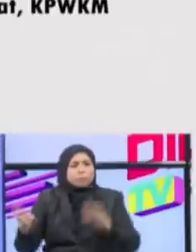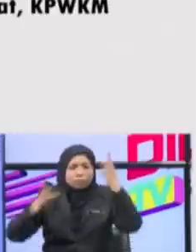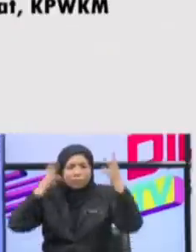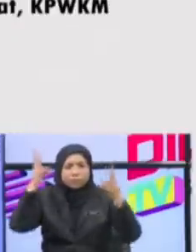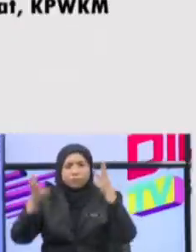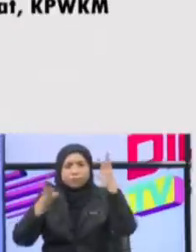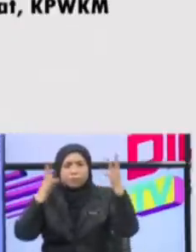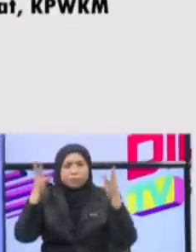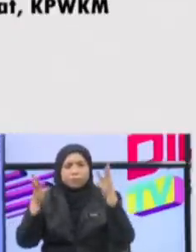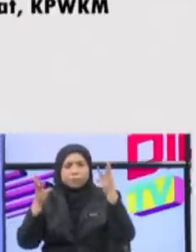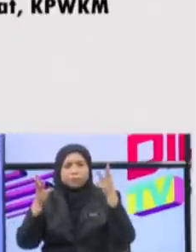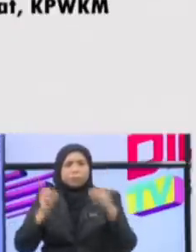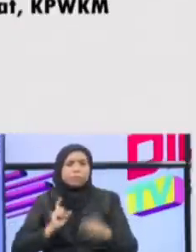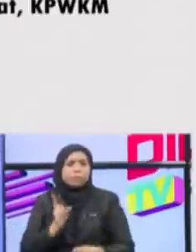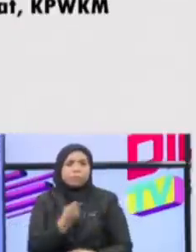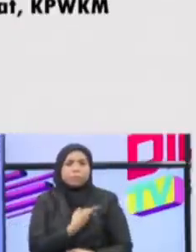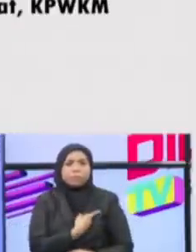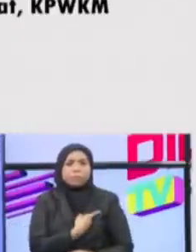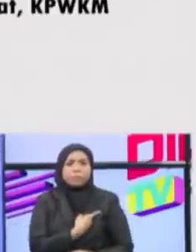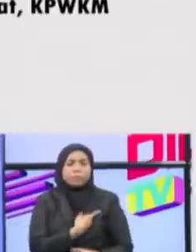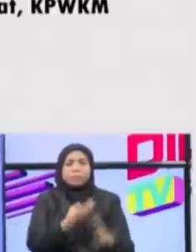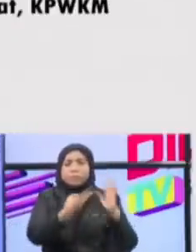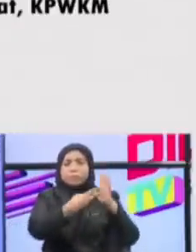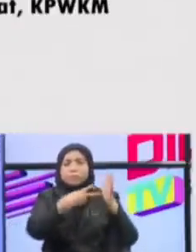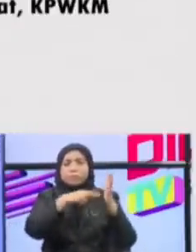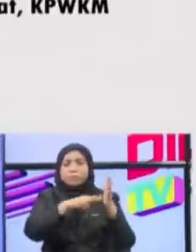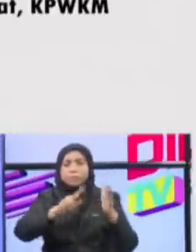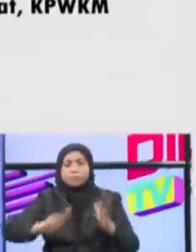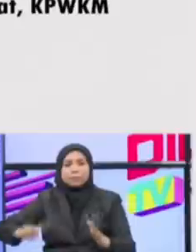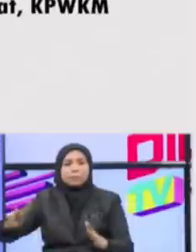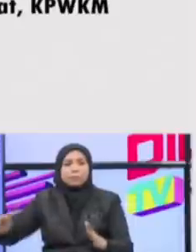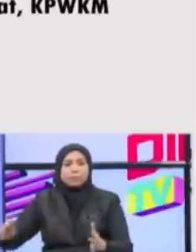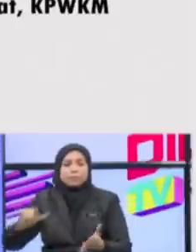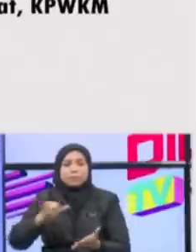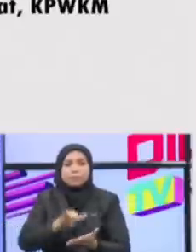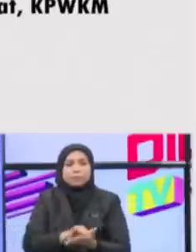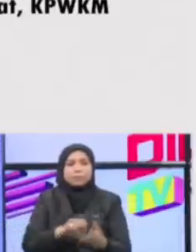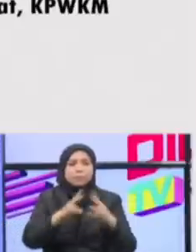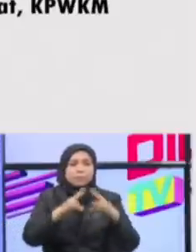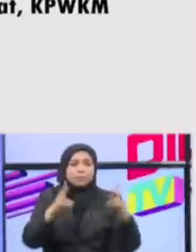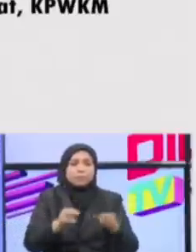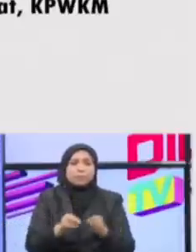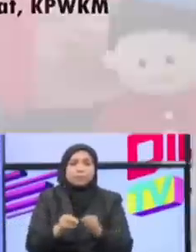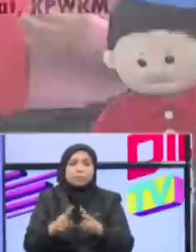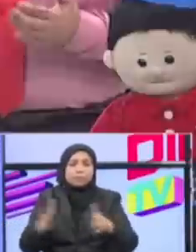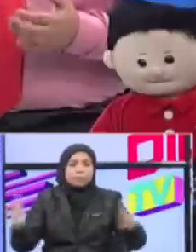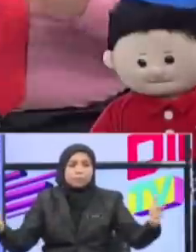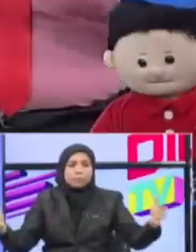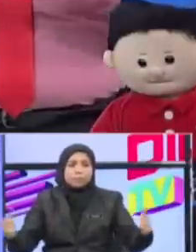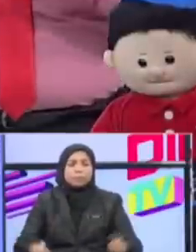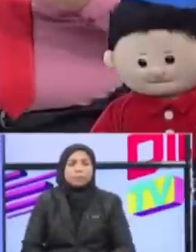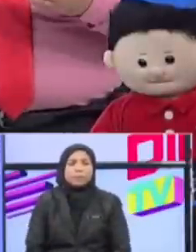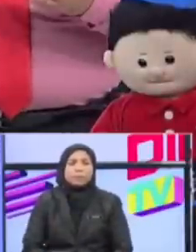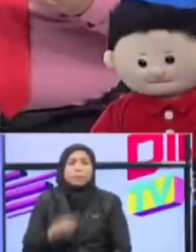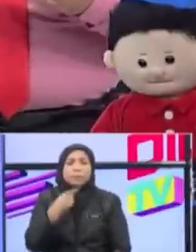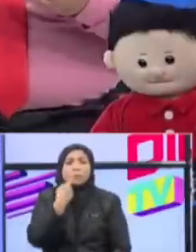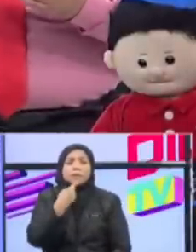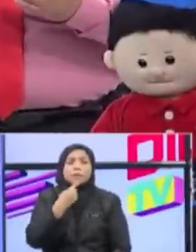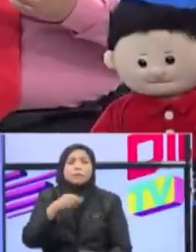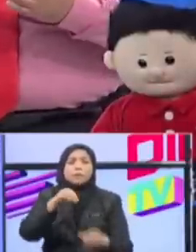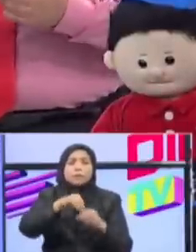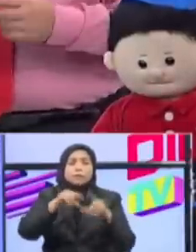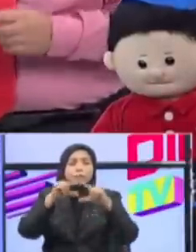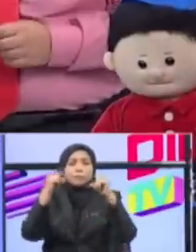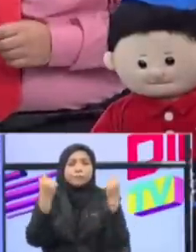sebenarnya istilah karena itu sangat luas dan siapa yang tergolong dalam